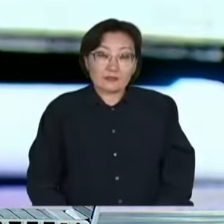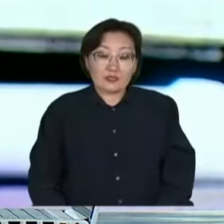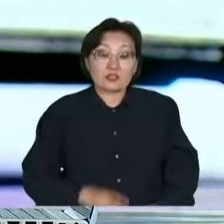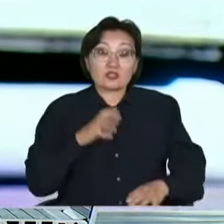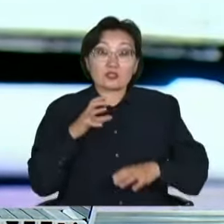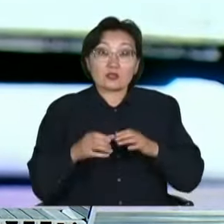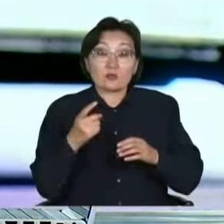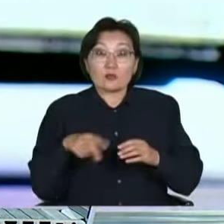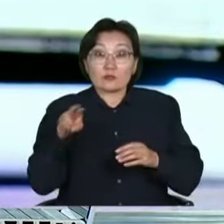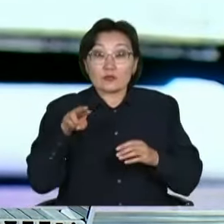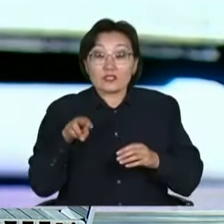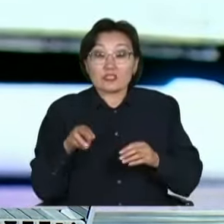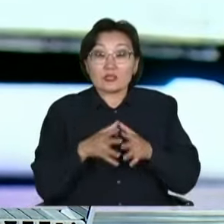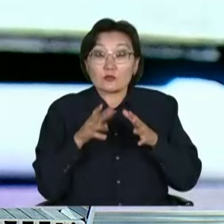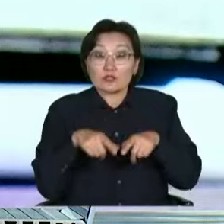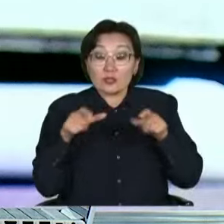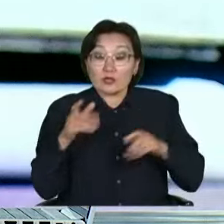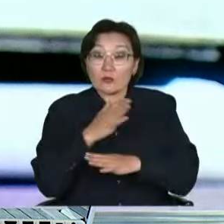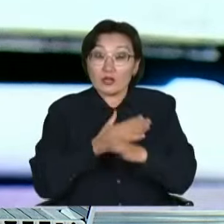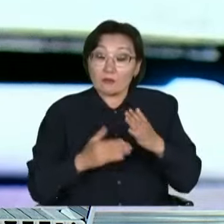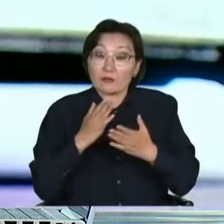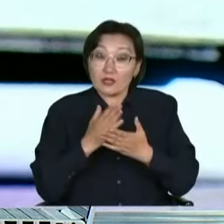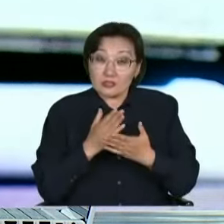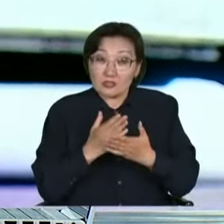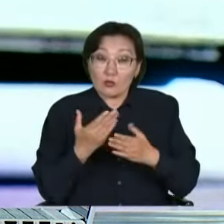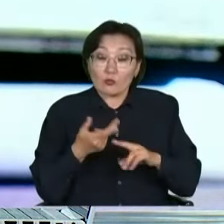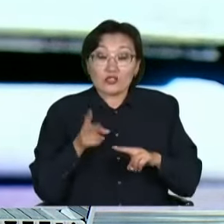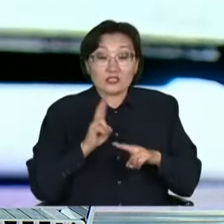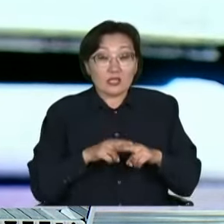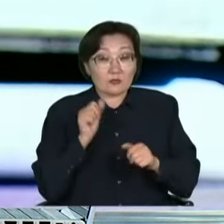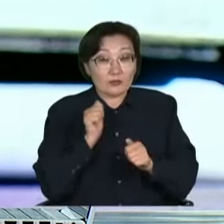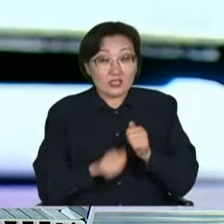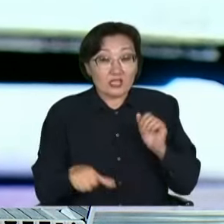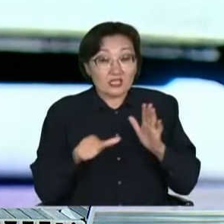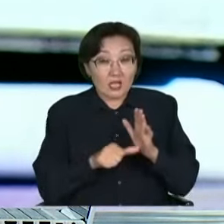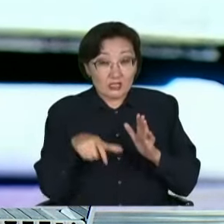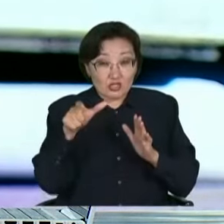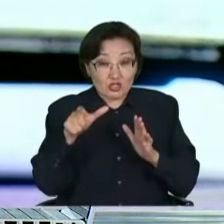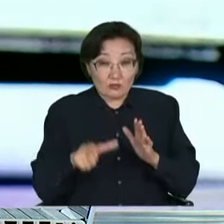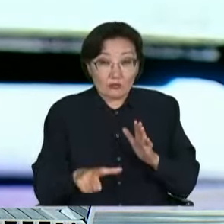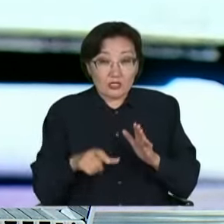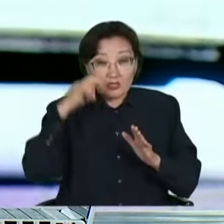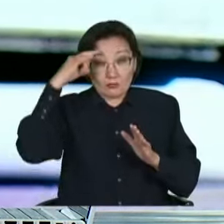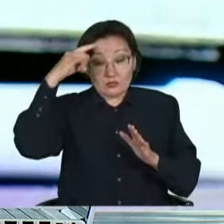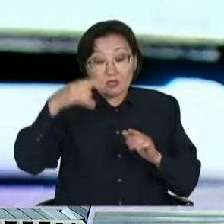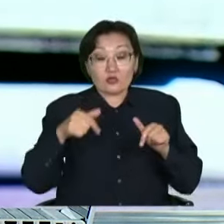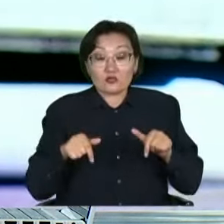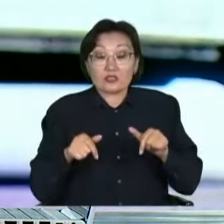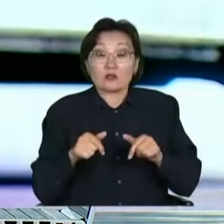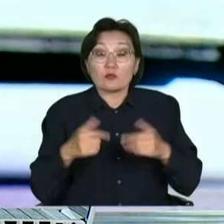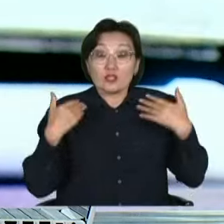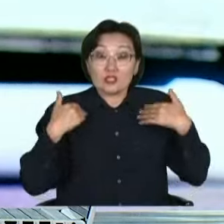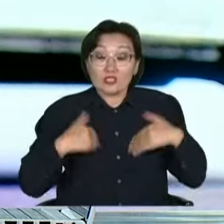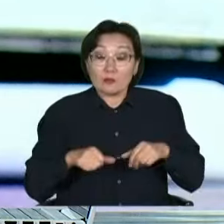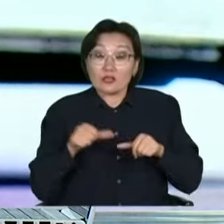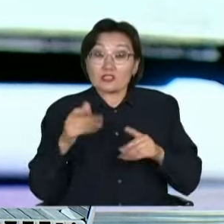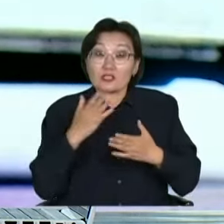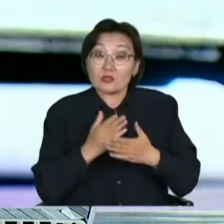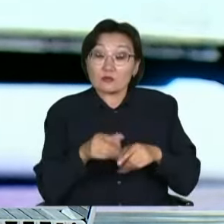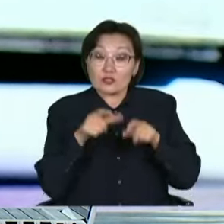Әлемде 1 миллиардтан астам адамның мүгедектігі бар. Ол дегеніміз әрбір алтыншы азамат. Ал Қазақстанда осындай физикалық ерекшелігі